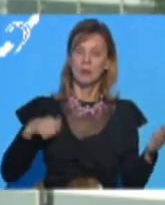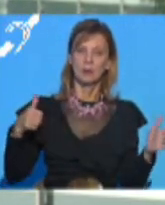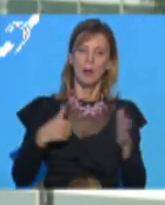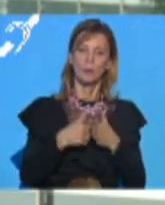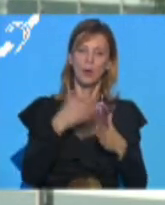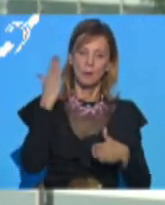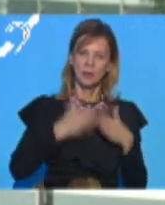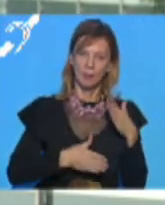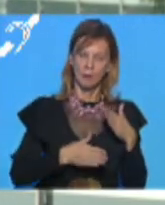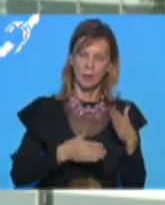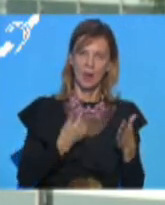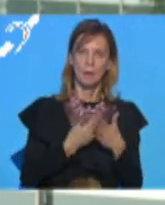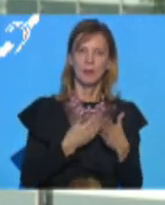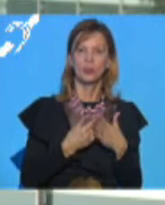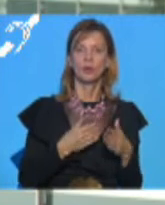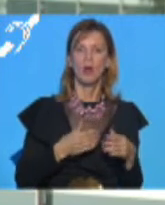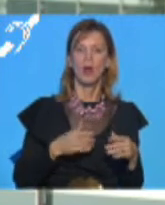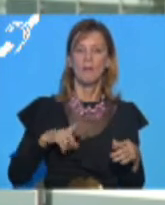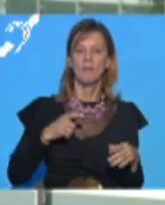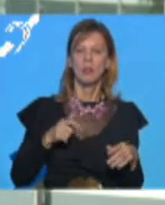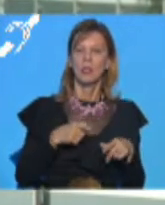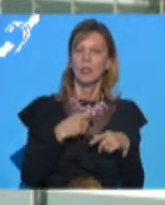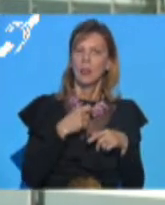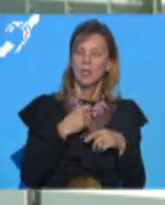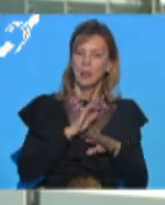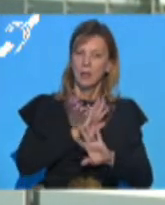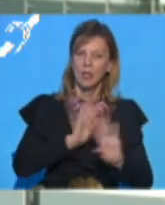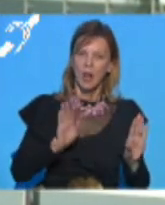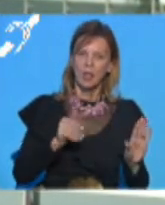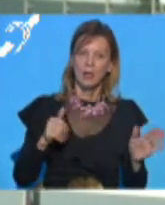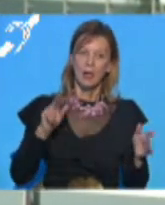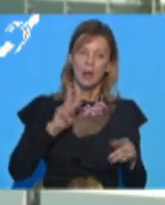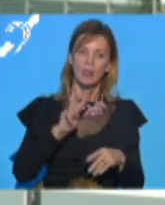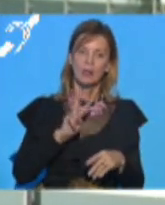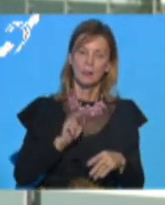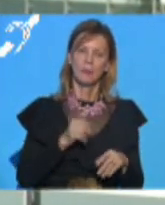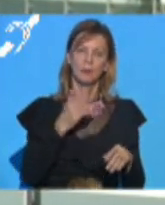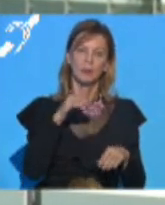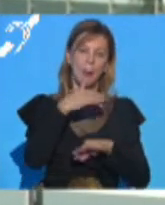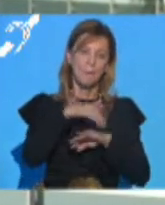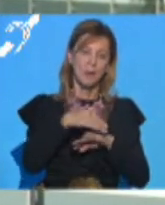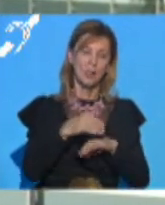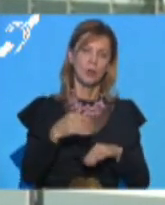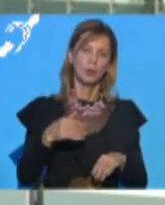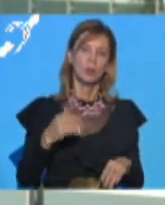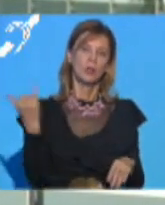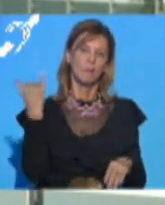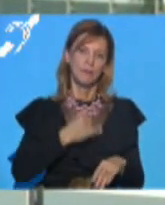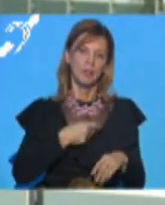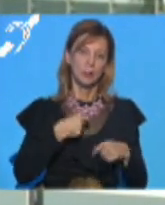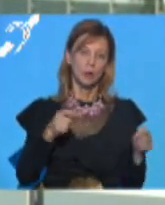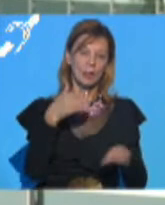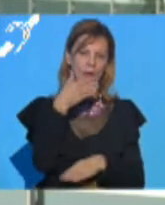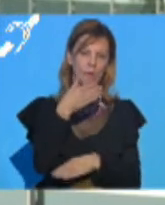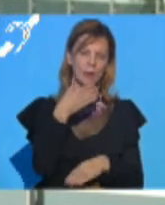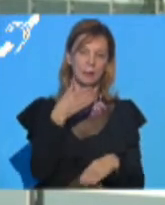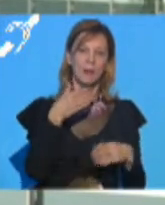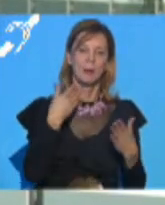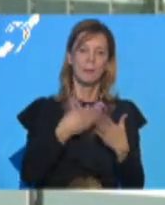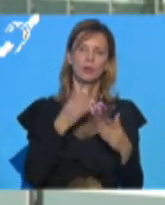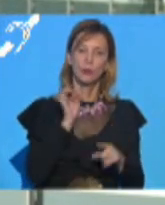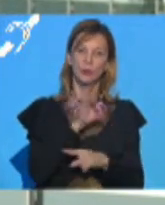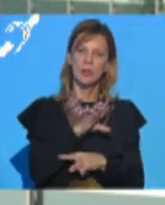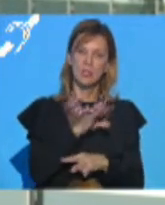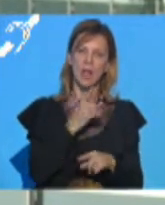fim cu totul pregătiți, iar comercianții să intre deja în căsuțe de miercuri începând, să-și pregătească standul de